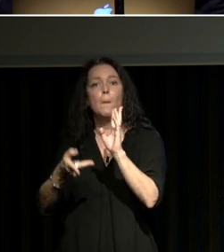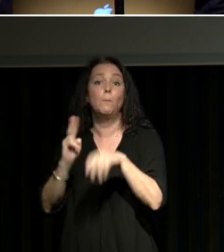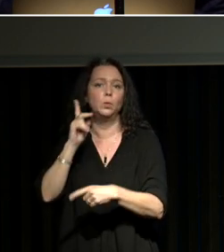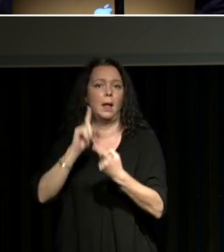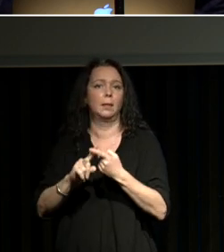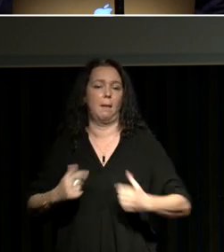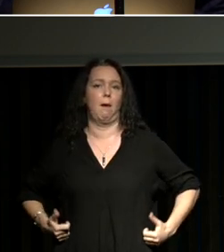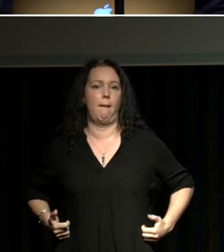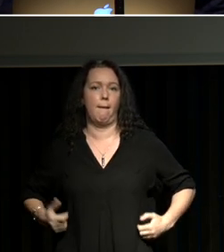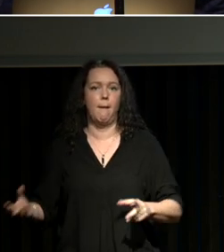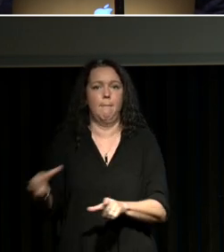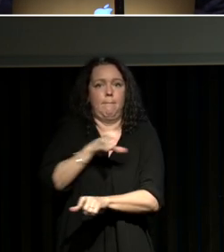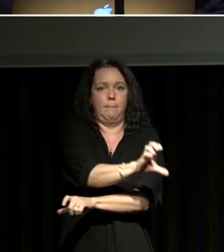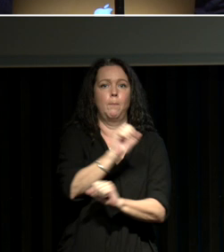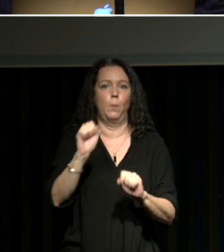rénale.